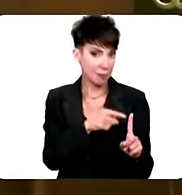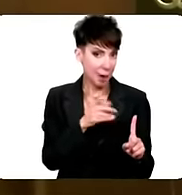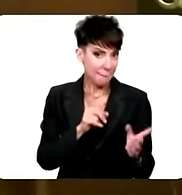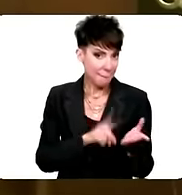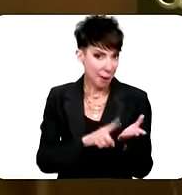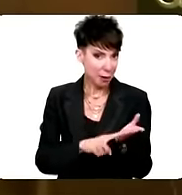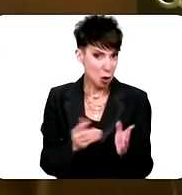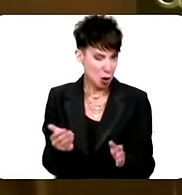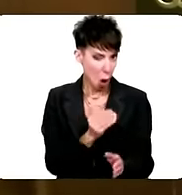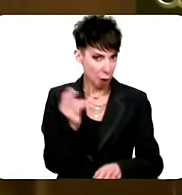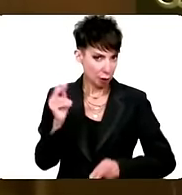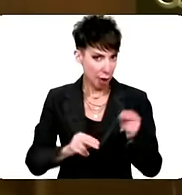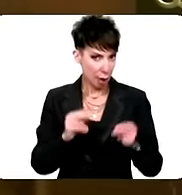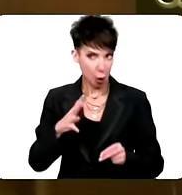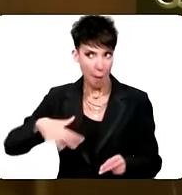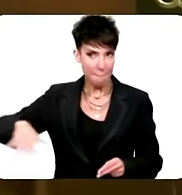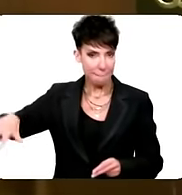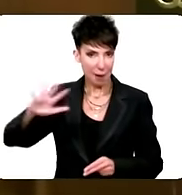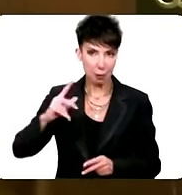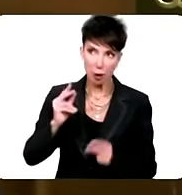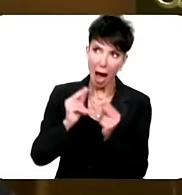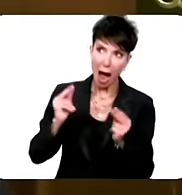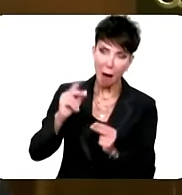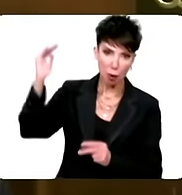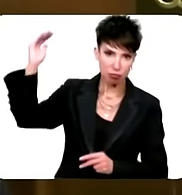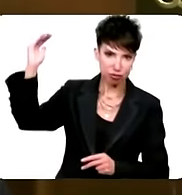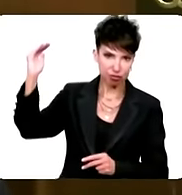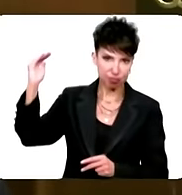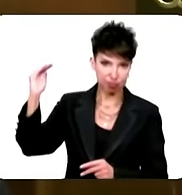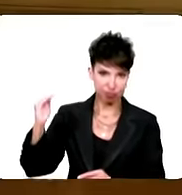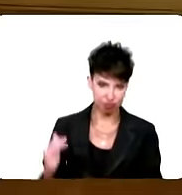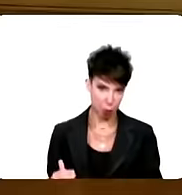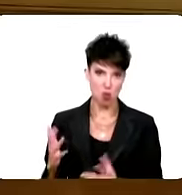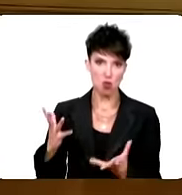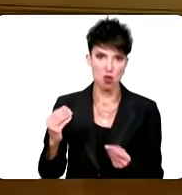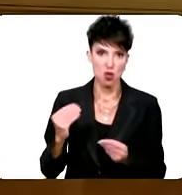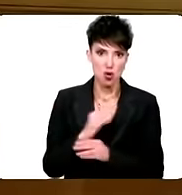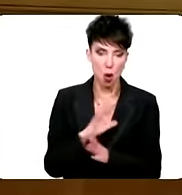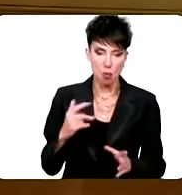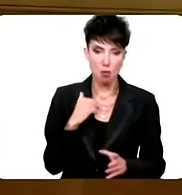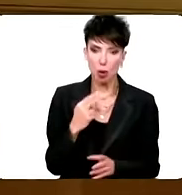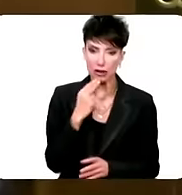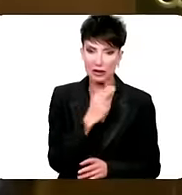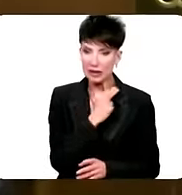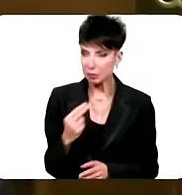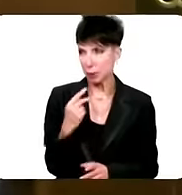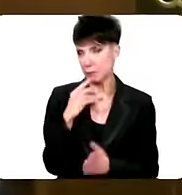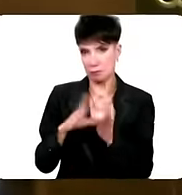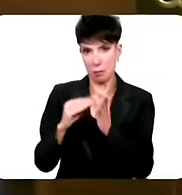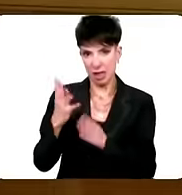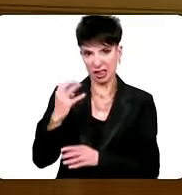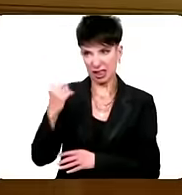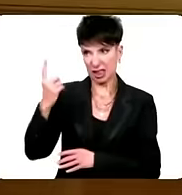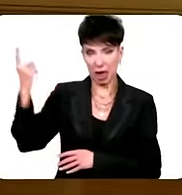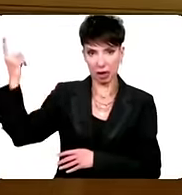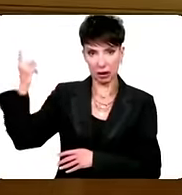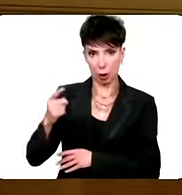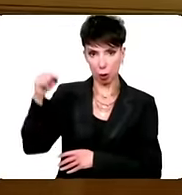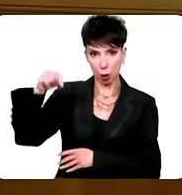ότι αυτό το αποτέλεσμα δεν νομιμοποιεί την κυβέρνηση από εδώ και πέρα? Θα έχουμε ζήτημα πρόωρων εκλογών στη χώρα?